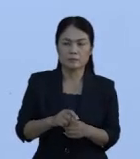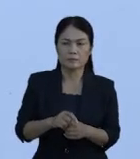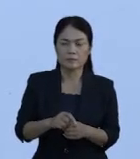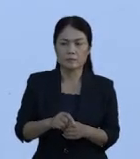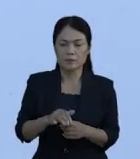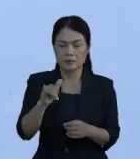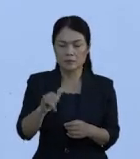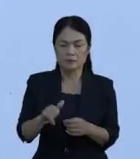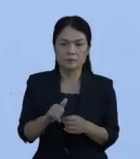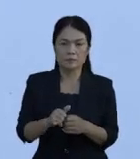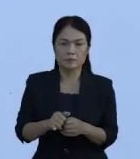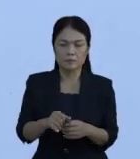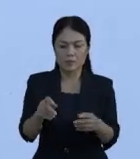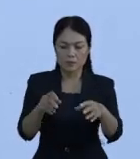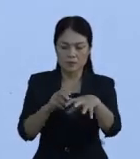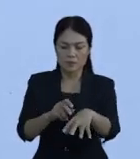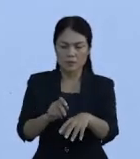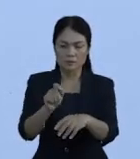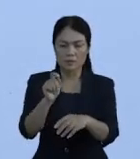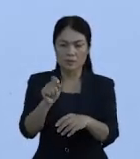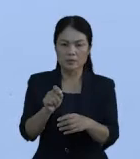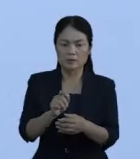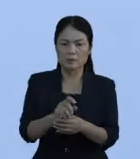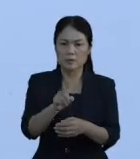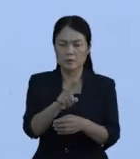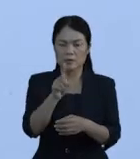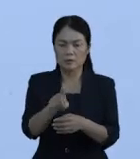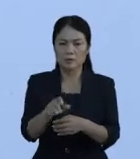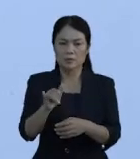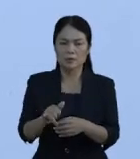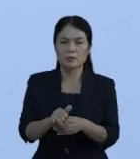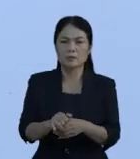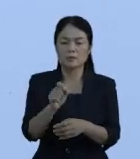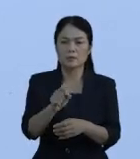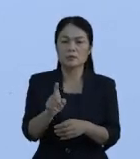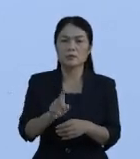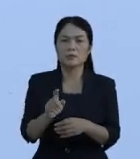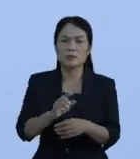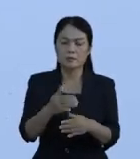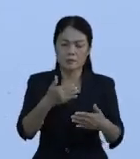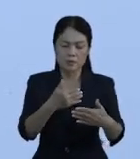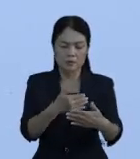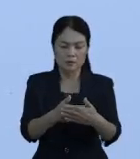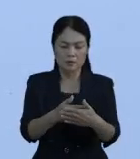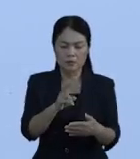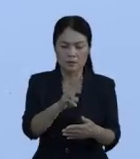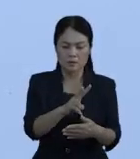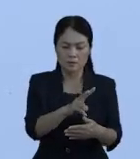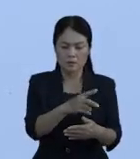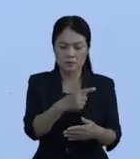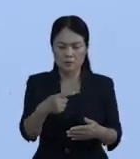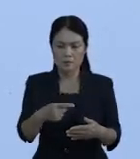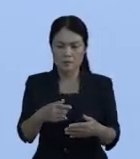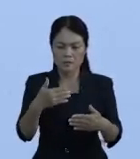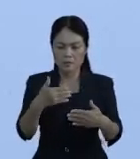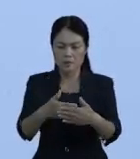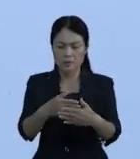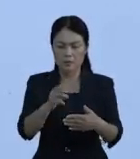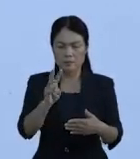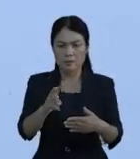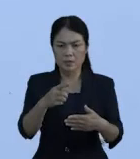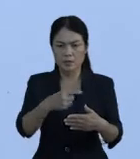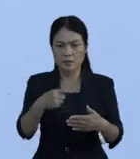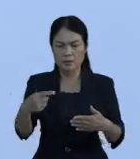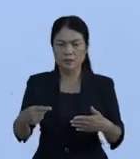sắp viết thật nữ cái lại chùm loại ni ta viết thật nữ cái lại chùm loại nâng viết chết pi liên rứ có viên nữ chết